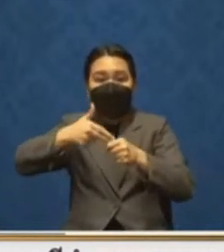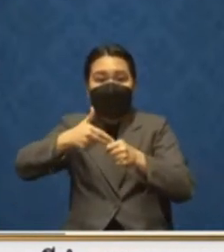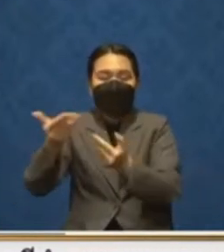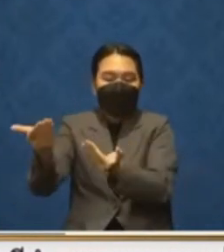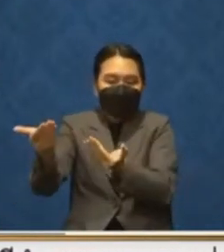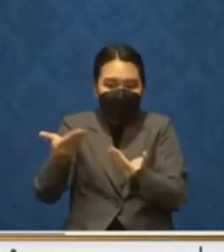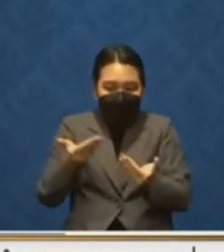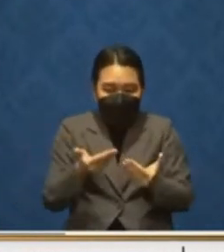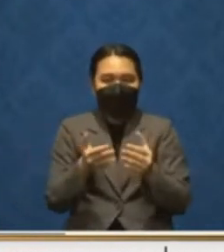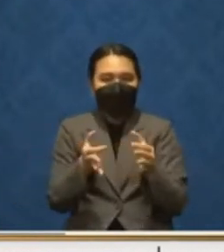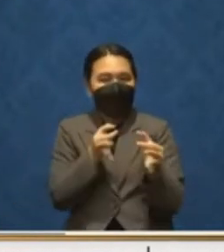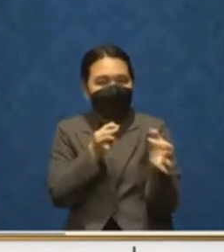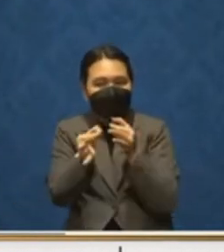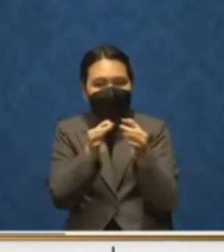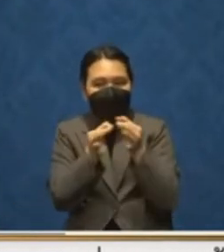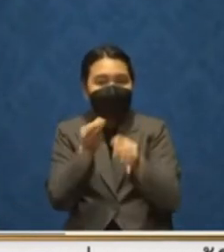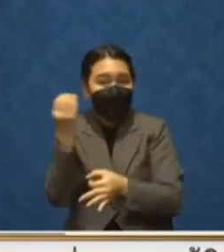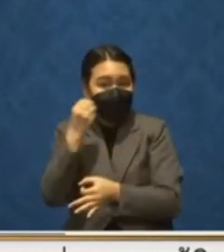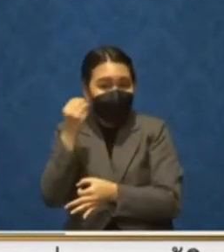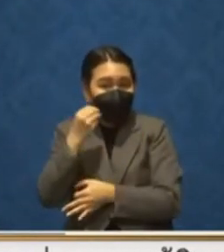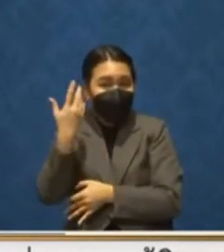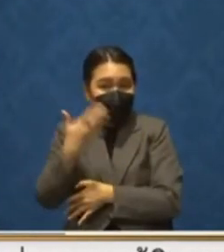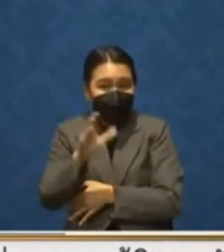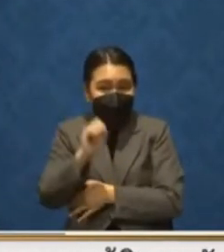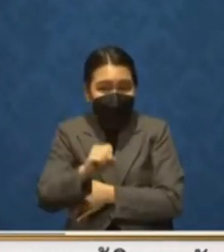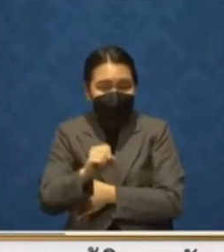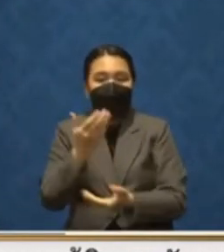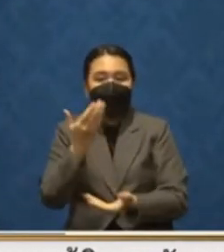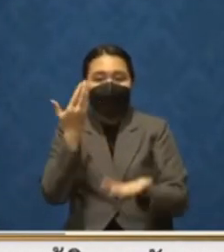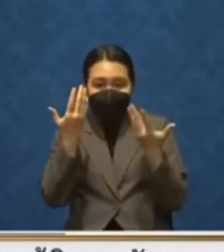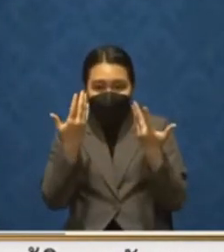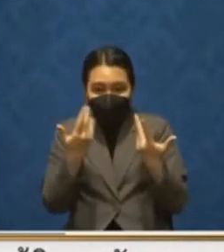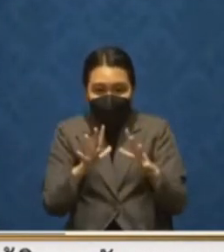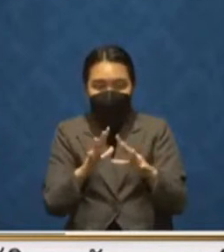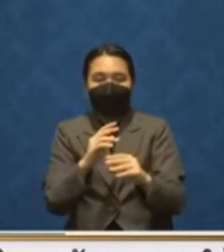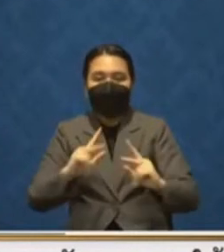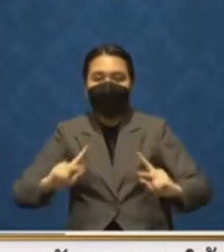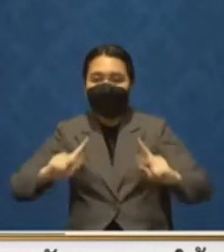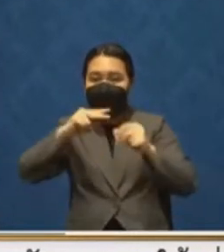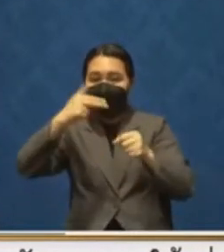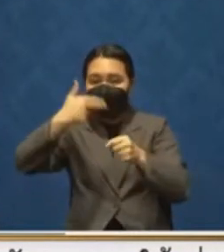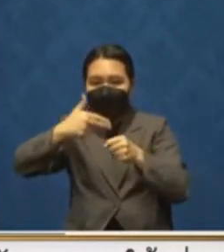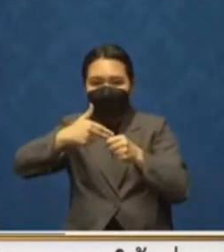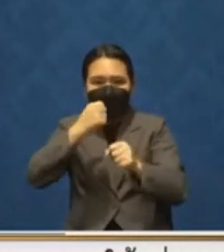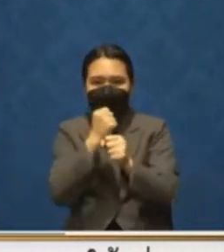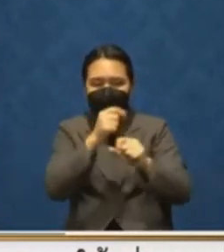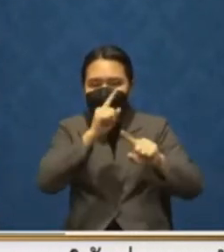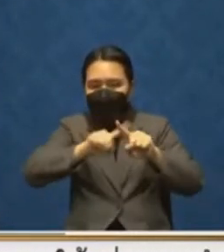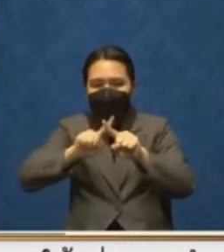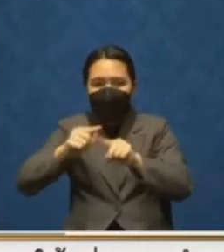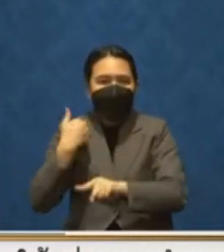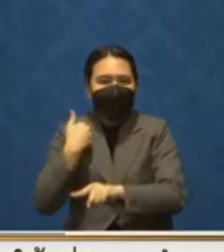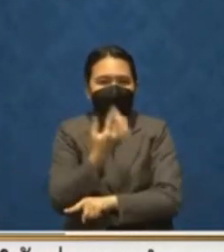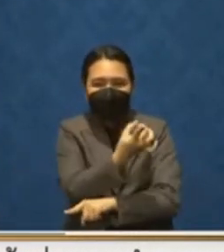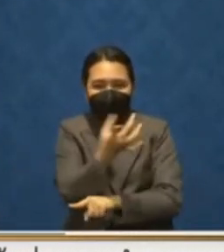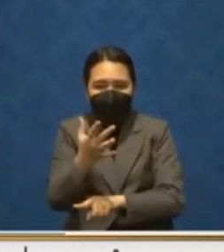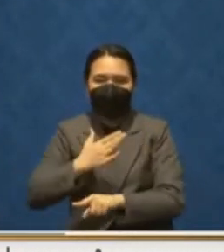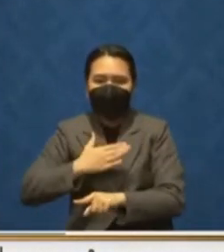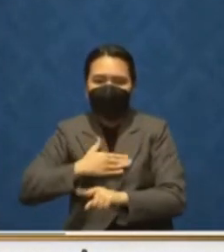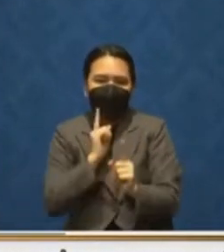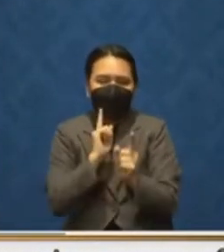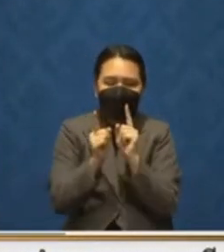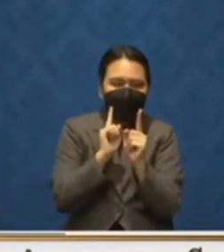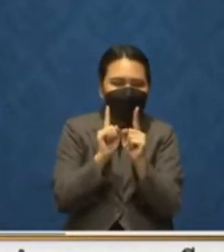อยู่แล้วรวมทั้งได้ไปเยี่ยมชมกิจกรรมของกระทรวงทำงานซึ่งเราก็มีความสัมพันธ์ที่ดีกันมาโดยตลอด